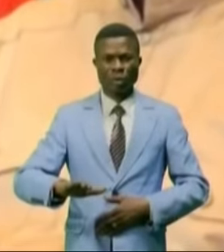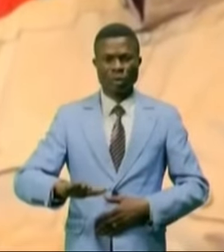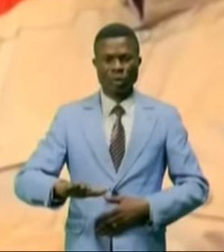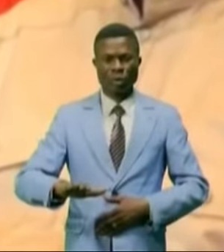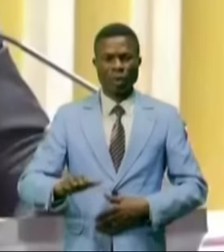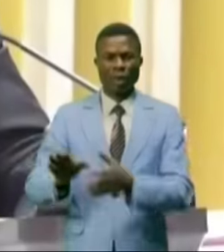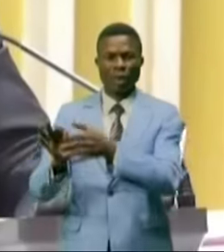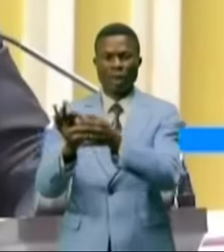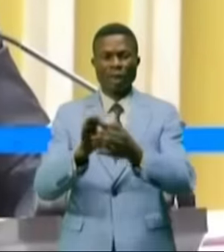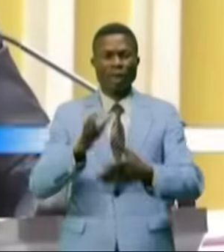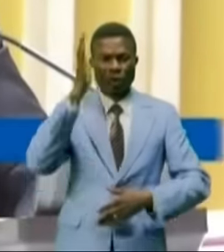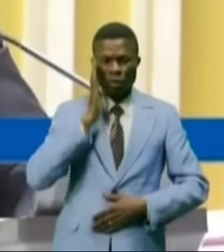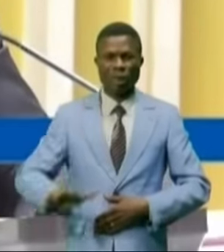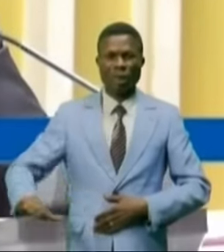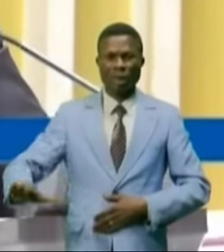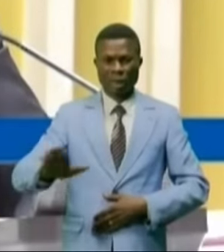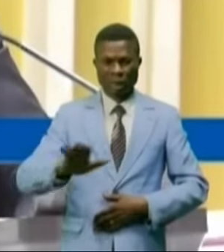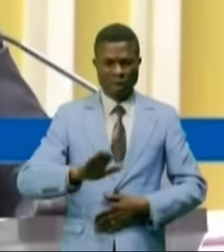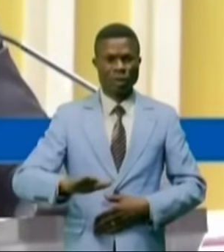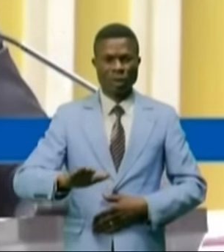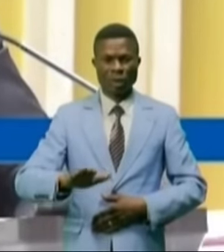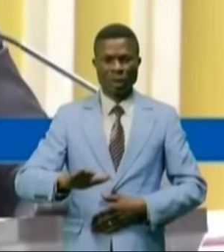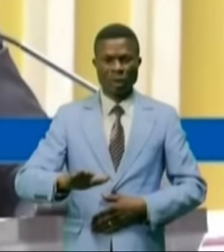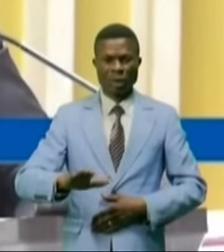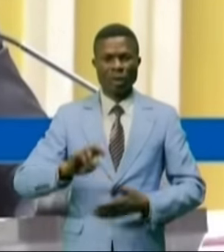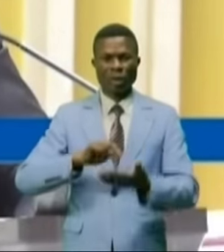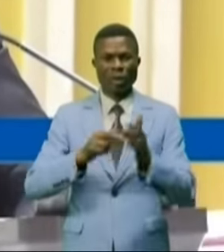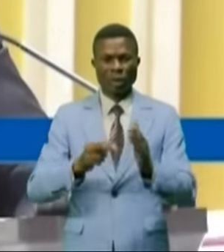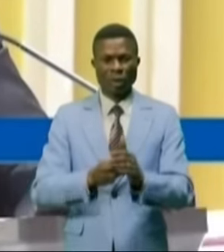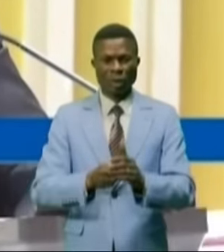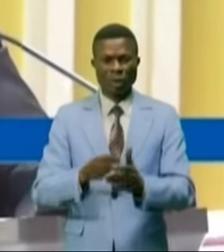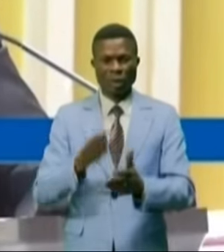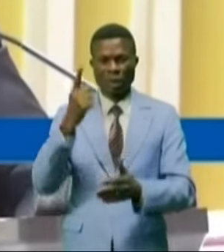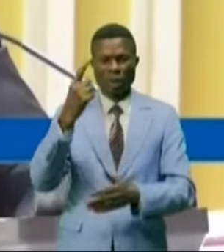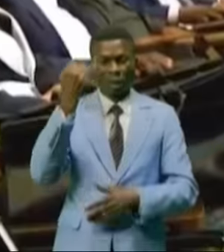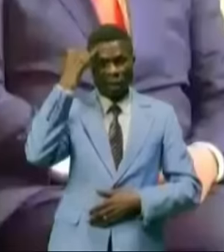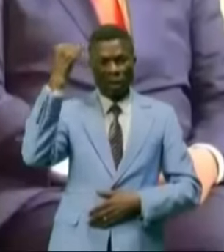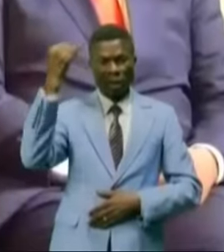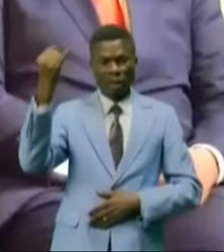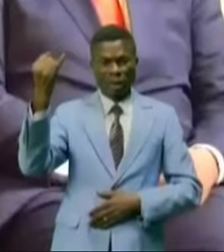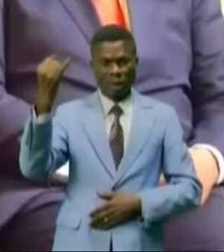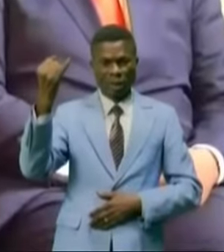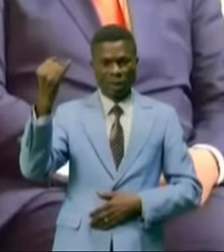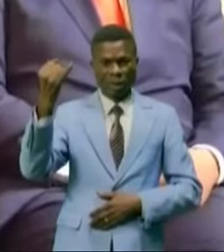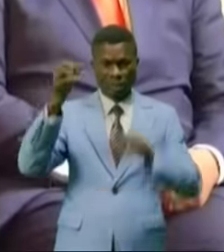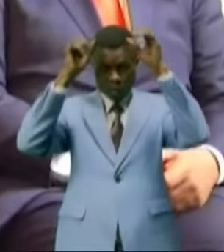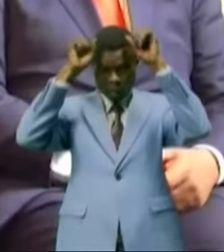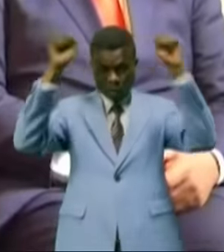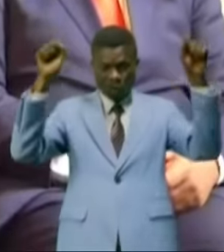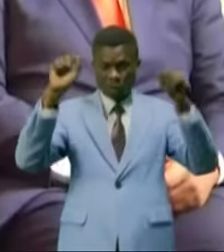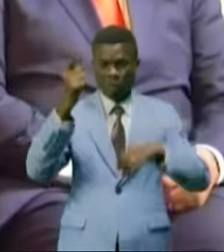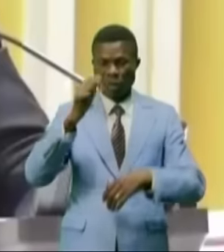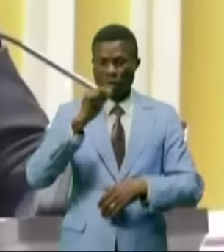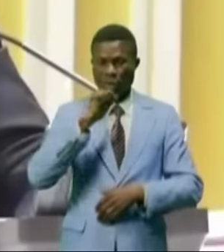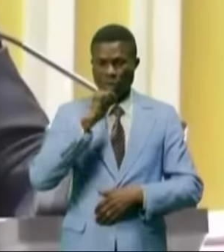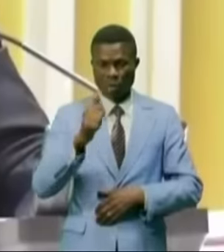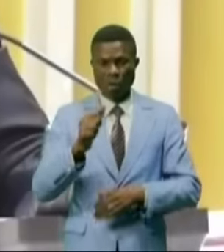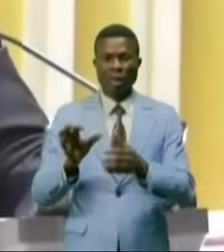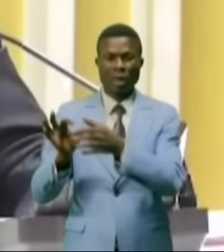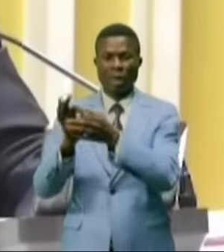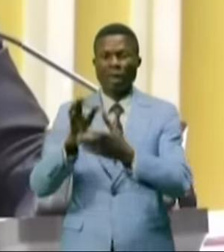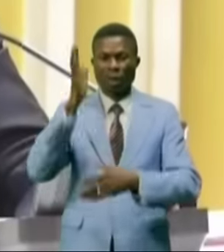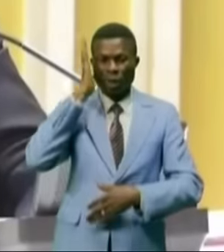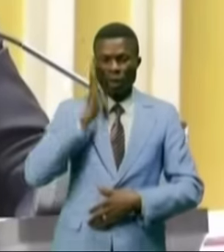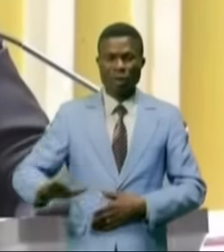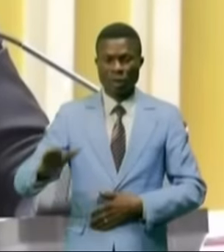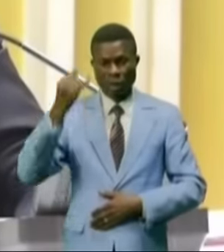L'Union sacrée, ce n'est pas une initiative du président. L'Union sacrée,